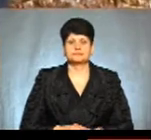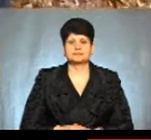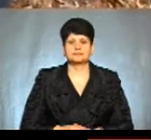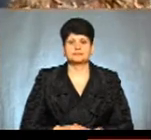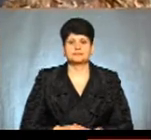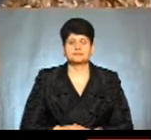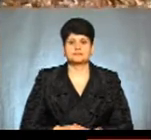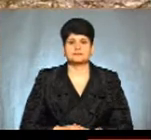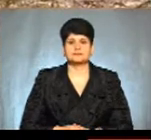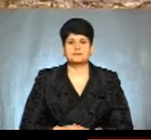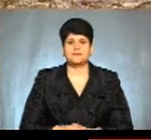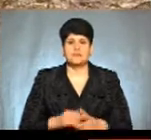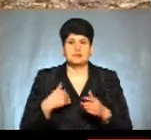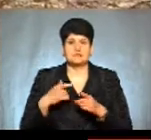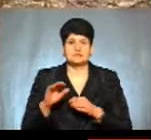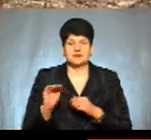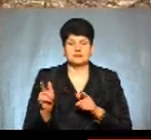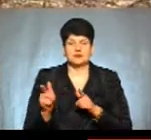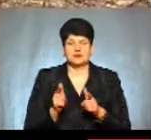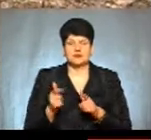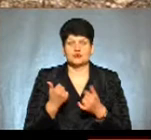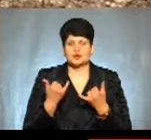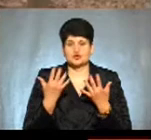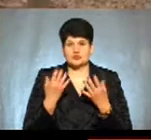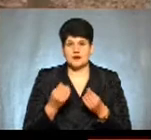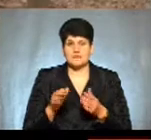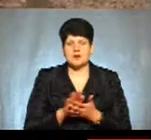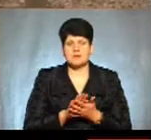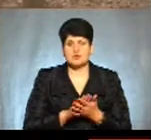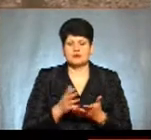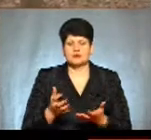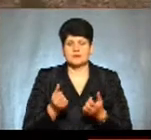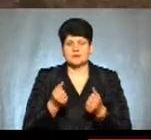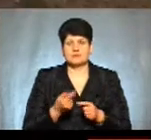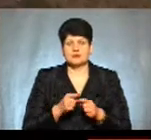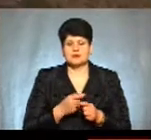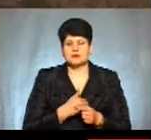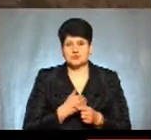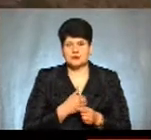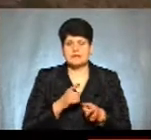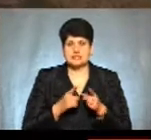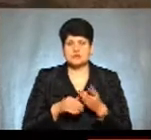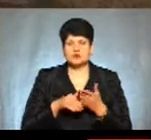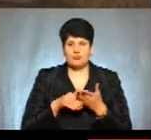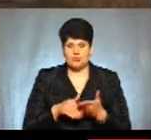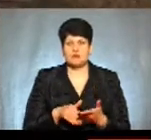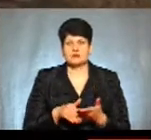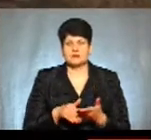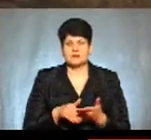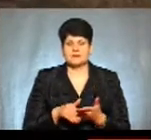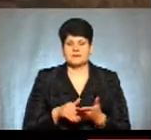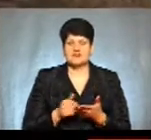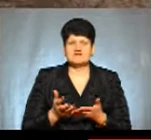З Валечею підготувалися до сьогоднішнього дня прибирання. Щоб підтримати цю ініціативу, дійсно допомогти